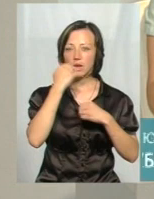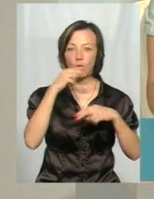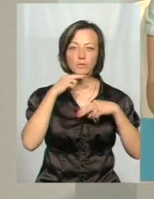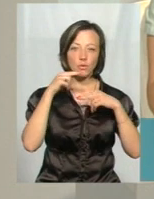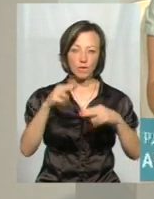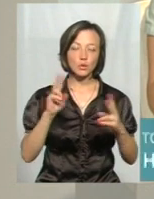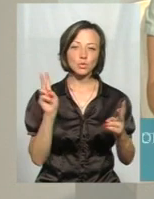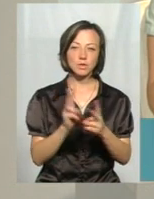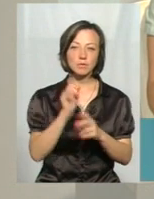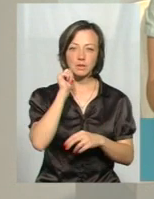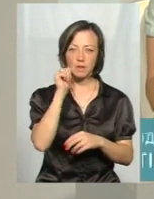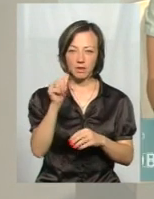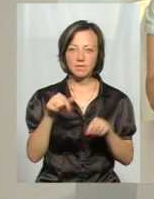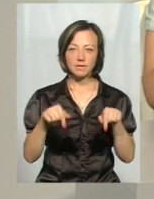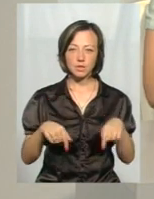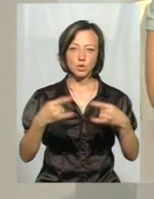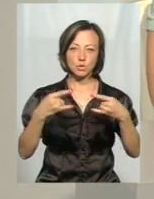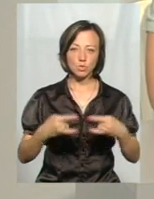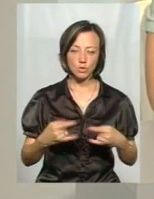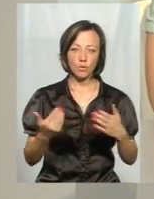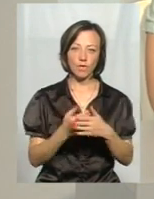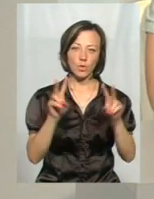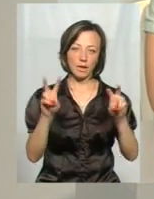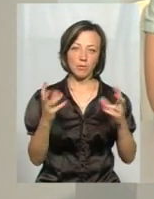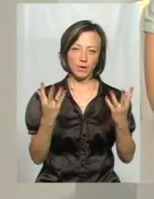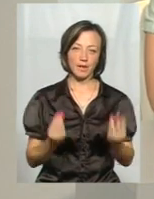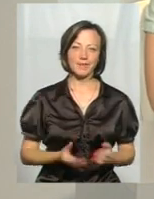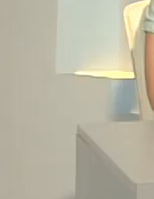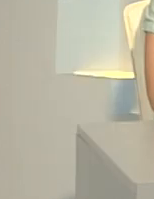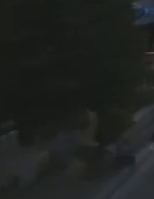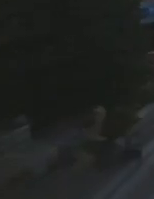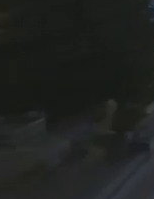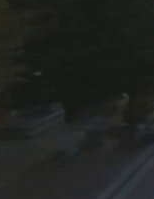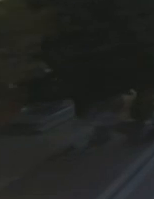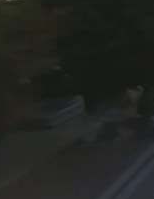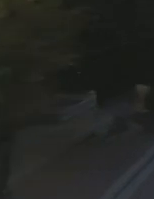за увагу. Зустрінемося завтра у цій студії з новою темою дня. Дякую.